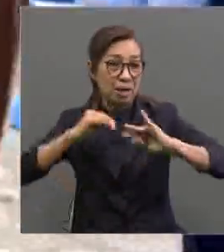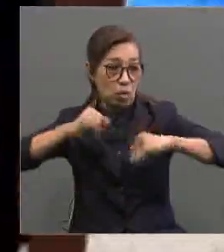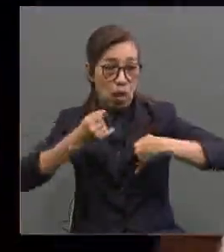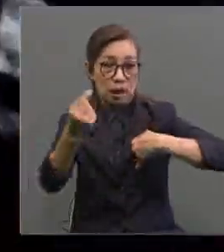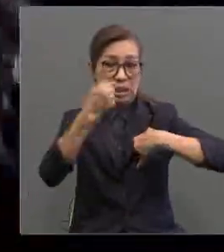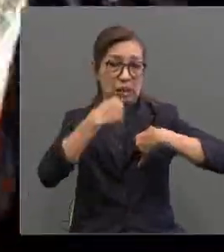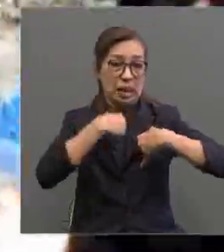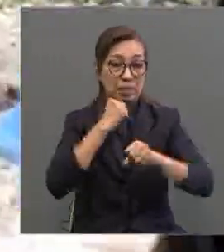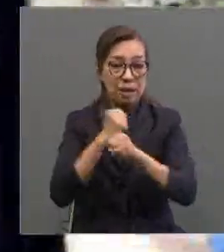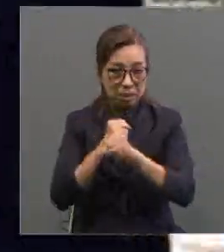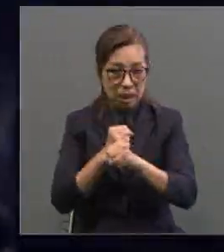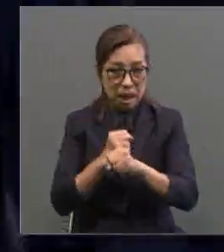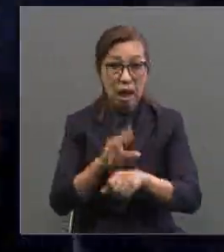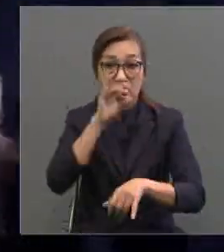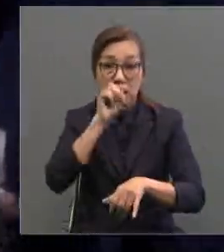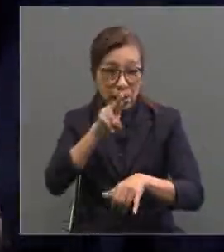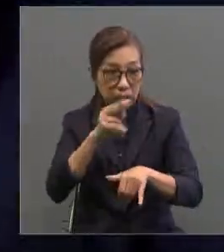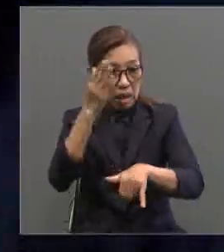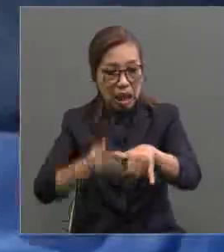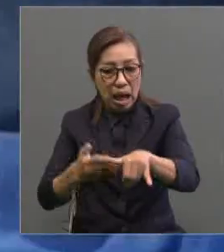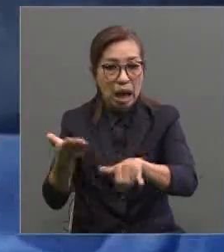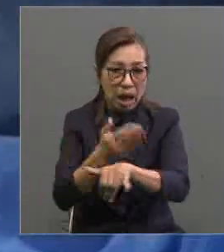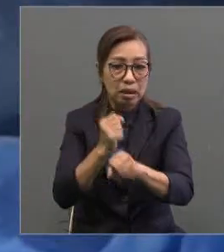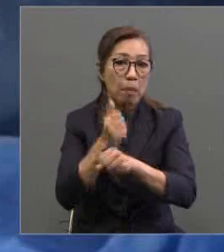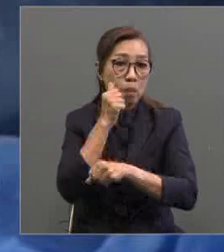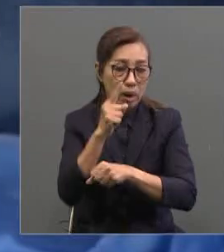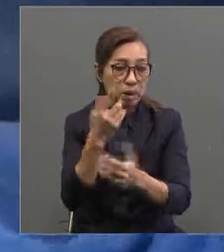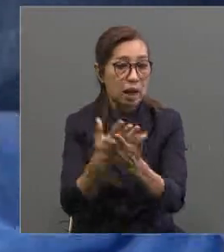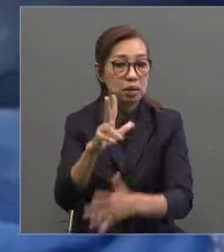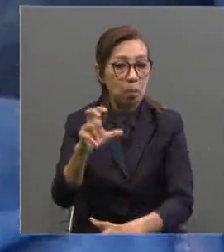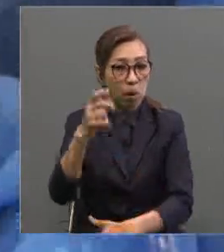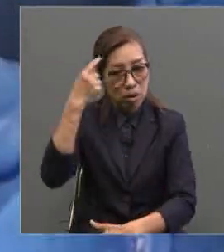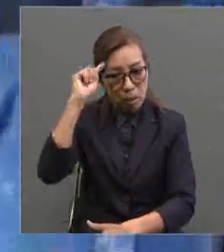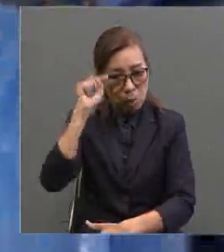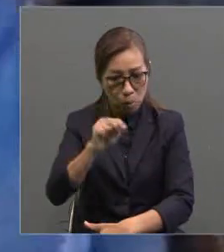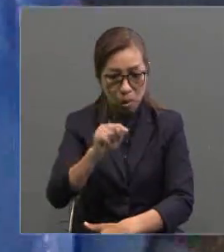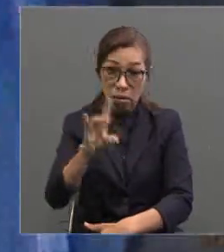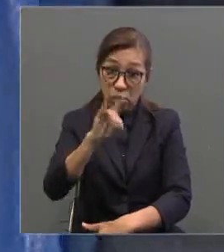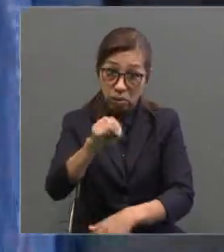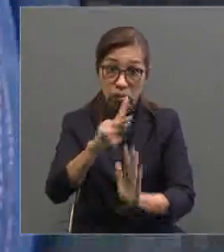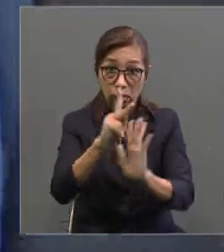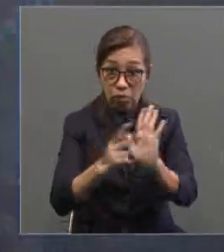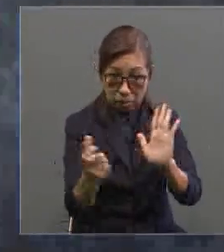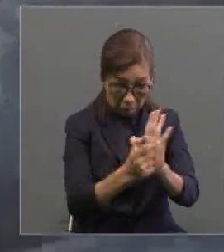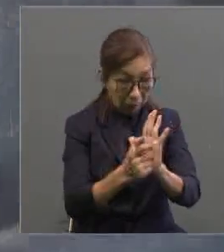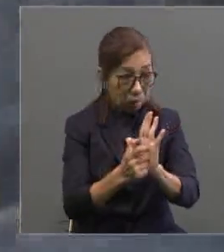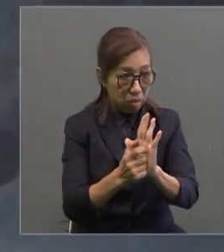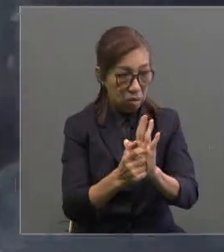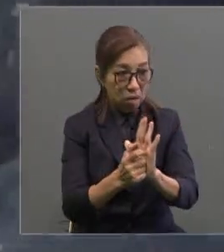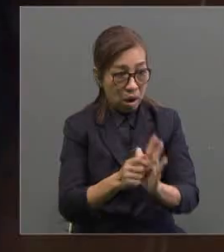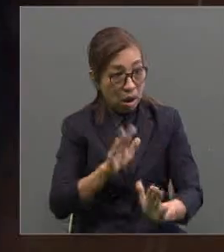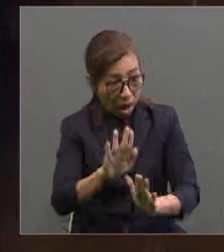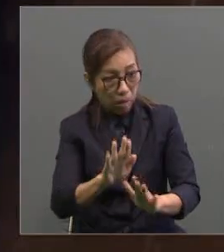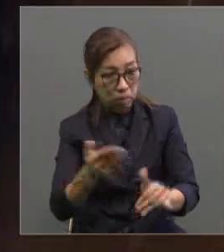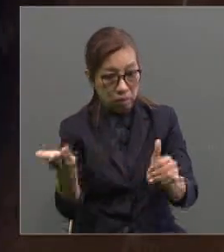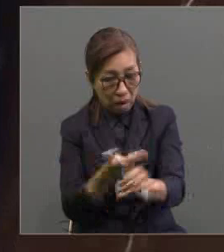ตัวทองครับได้รับค่าจ้างเนี่ยวันละ 300บาทโดยไม่ทราบว่าสัตว์ดังกล่าวนั้นเป็นสัตว์ป่าคุ้มครองและนอกจาก